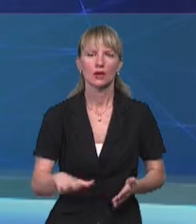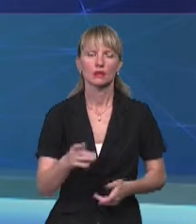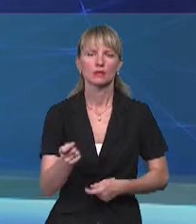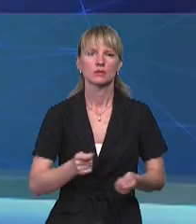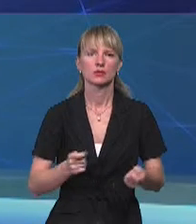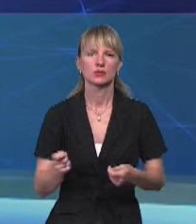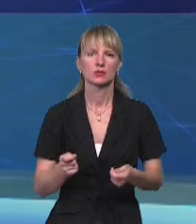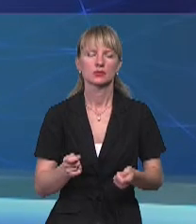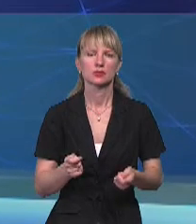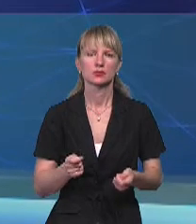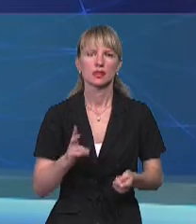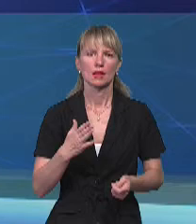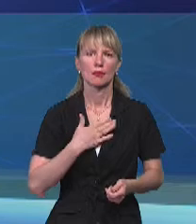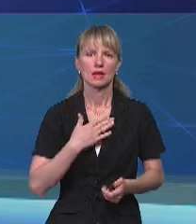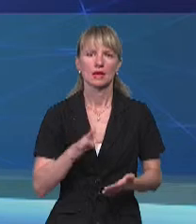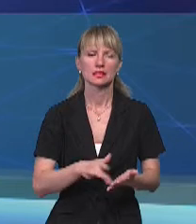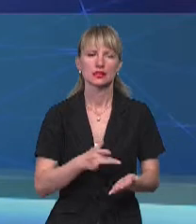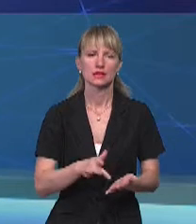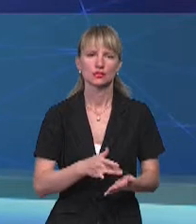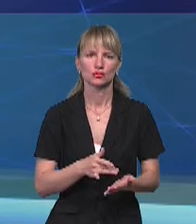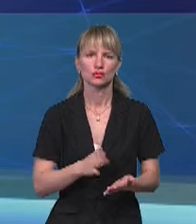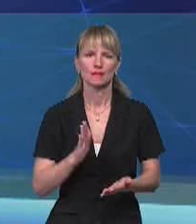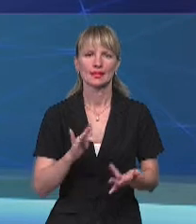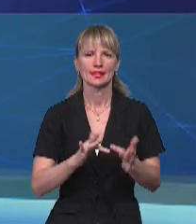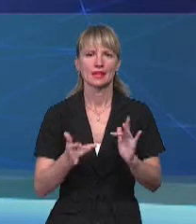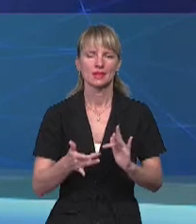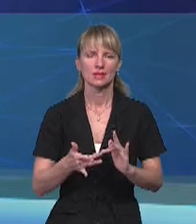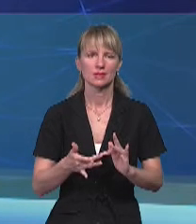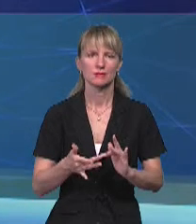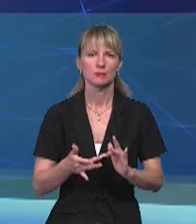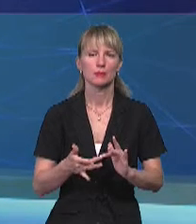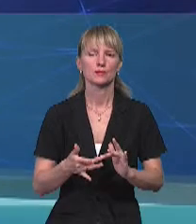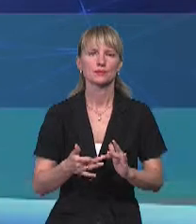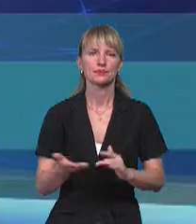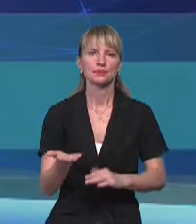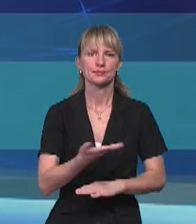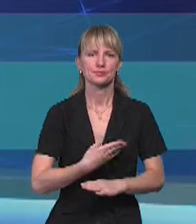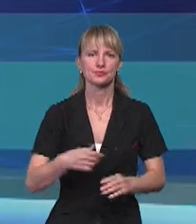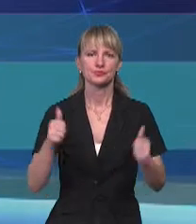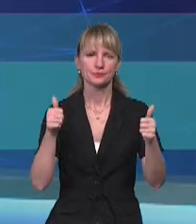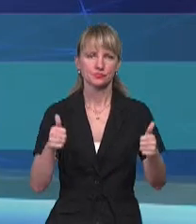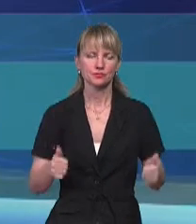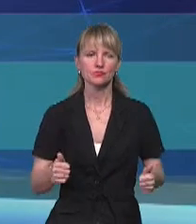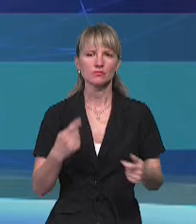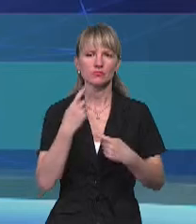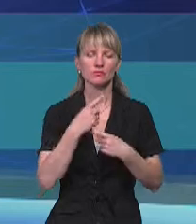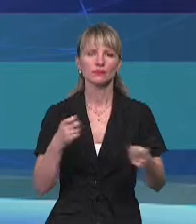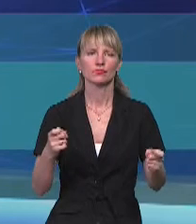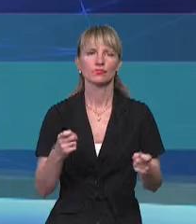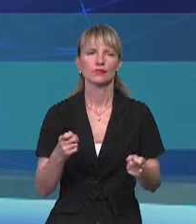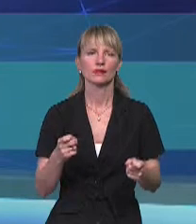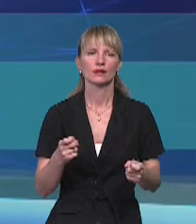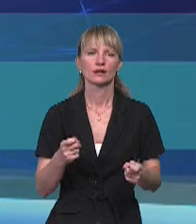адміністрації, тобто на моїй страничці. Ми плакати і всю інформацію о проведенні